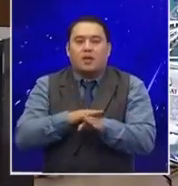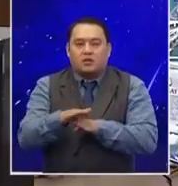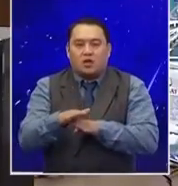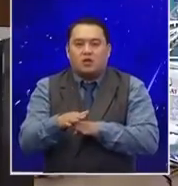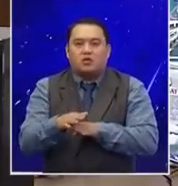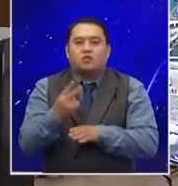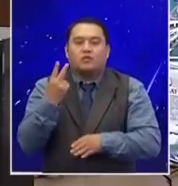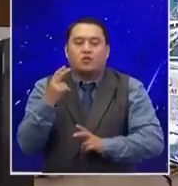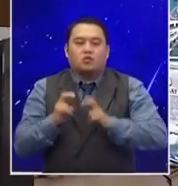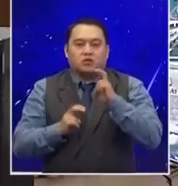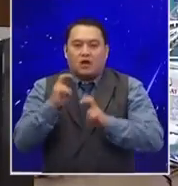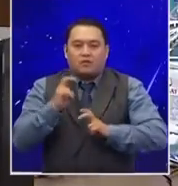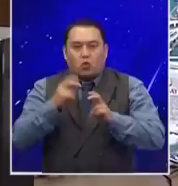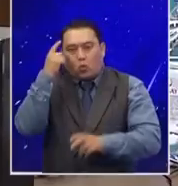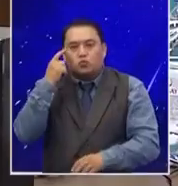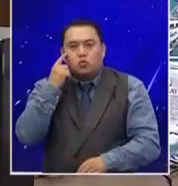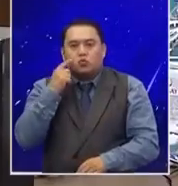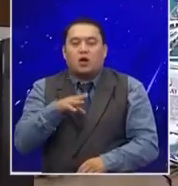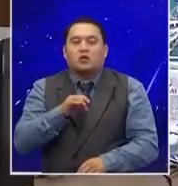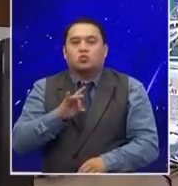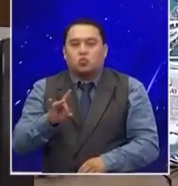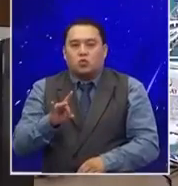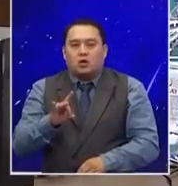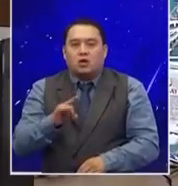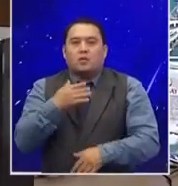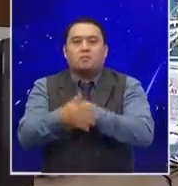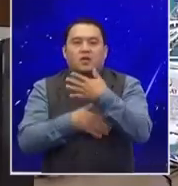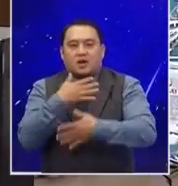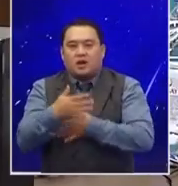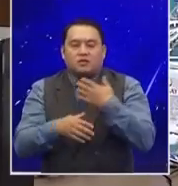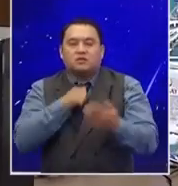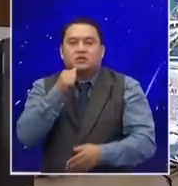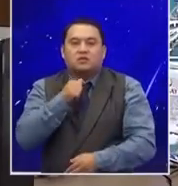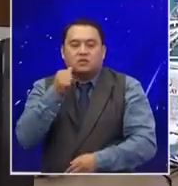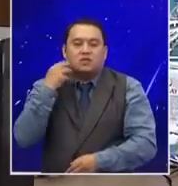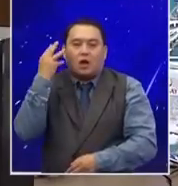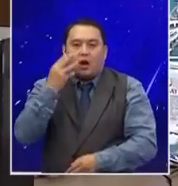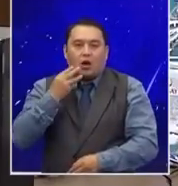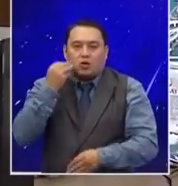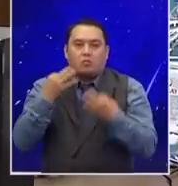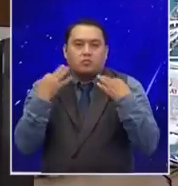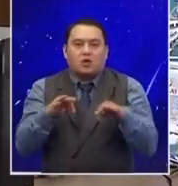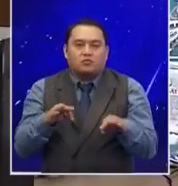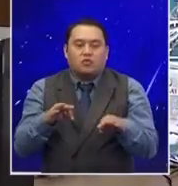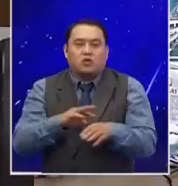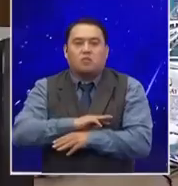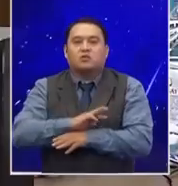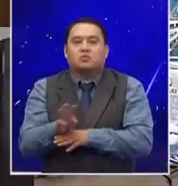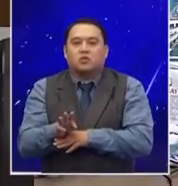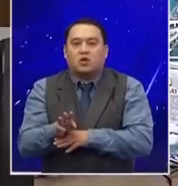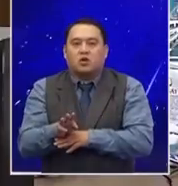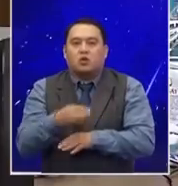двух сахарных заводов Куксуйского и Аксуйского для переработки тростникового сырца, что позволит обеспечить